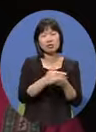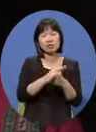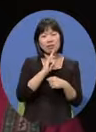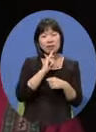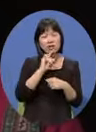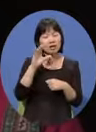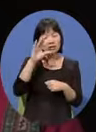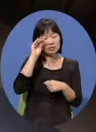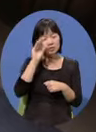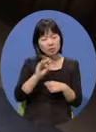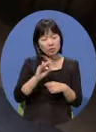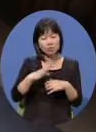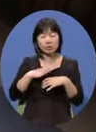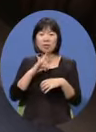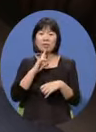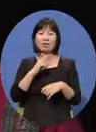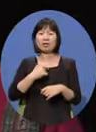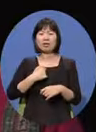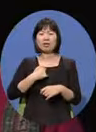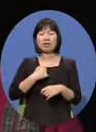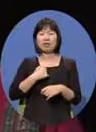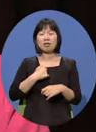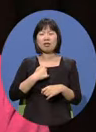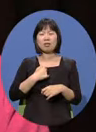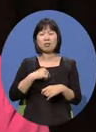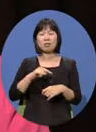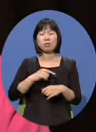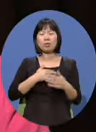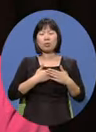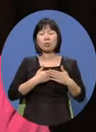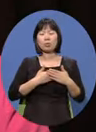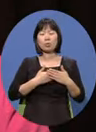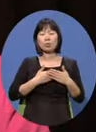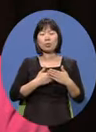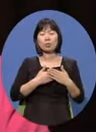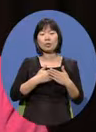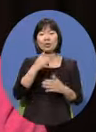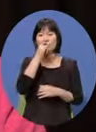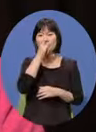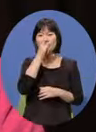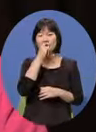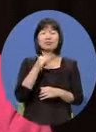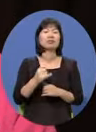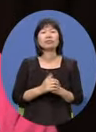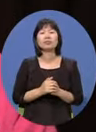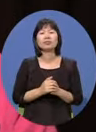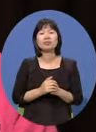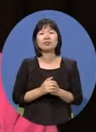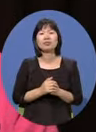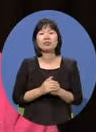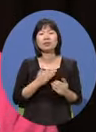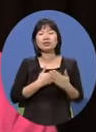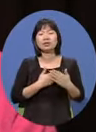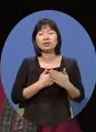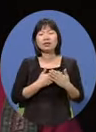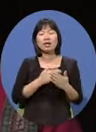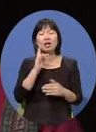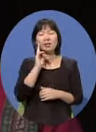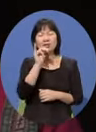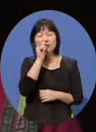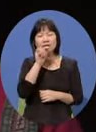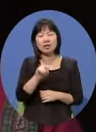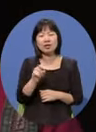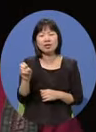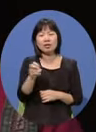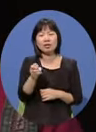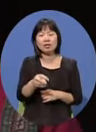들으면 좀 무서우세요? 가슴이 막 콩닥콩닥 뛰고 그러니까 심장박동이 막 심해져요. 그걸